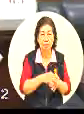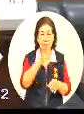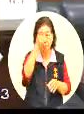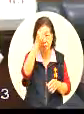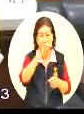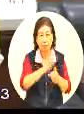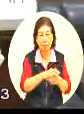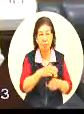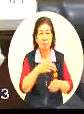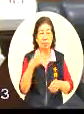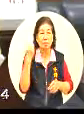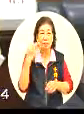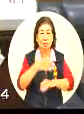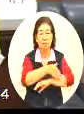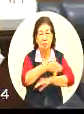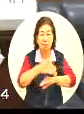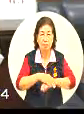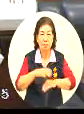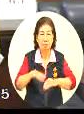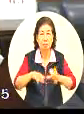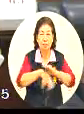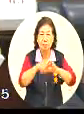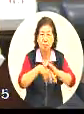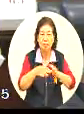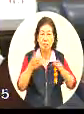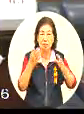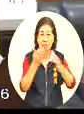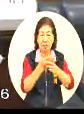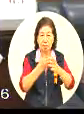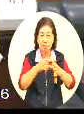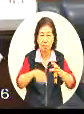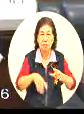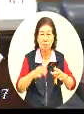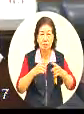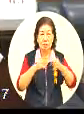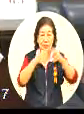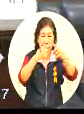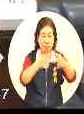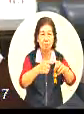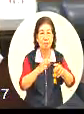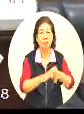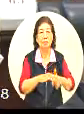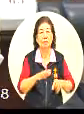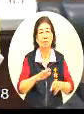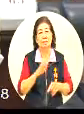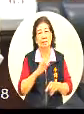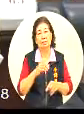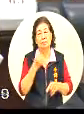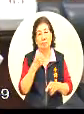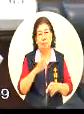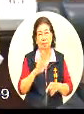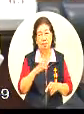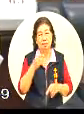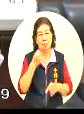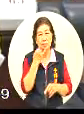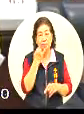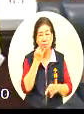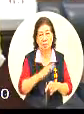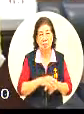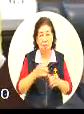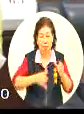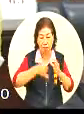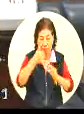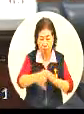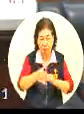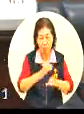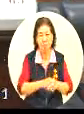村它的空间一定要有人才有意义那像我们闲置空间是要有人才有意义